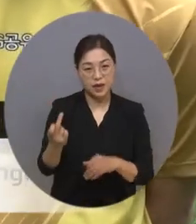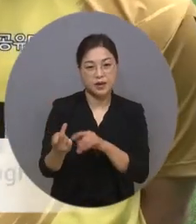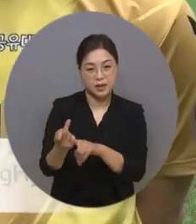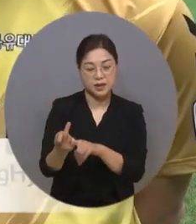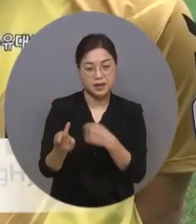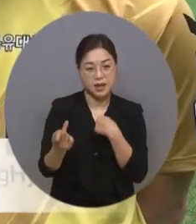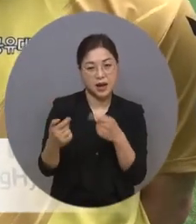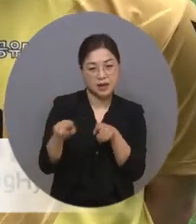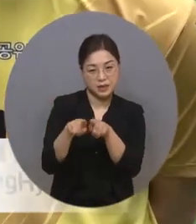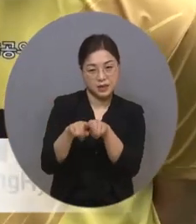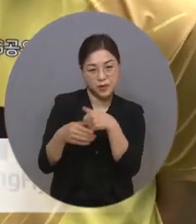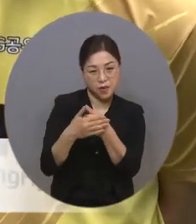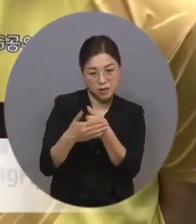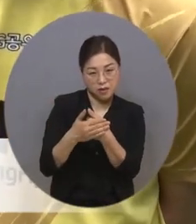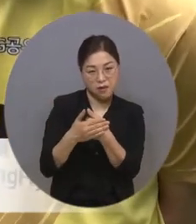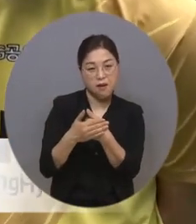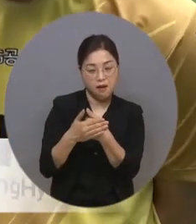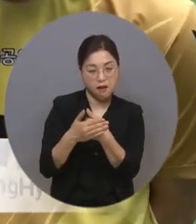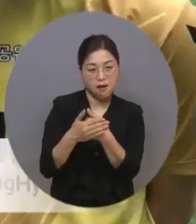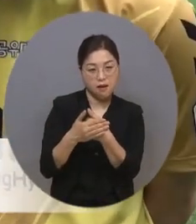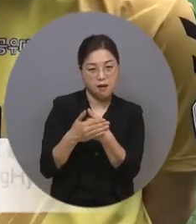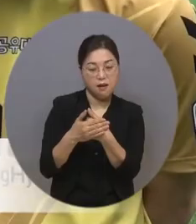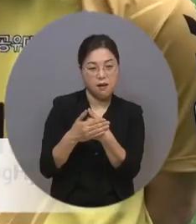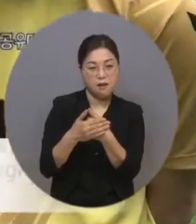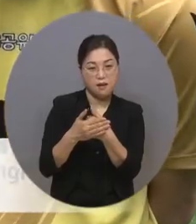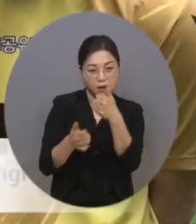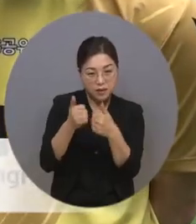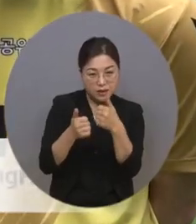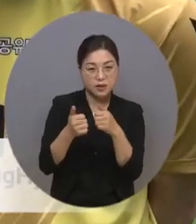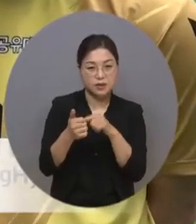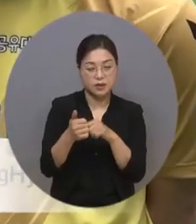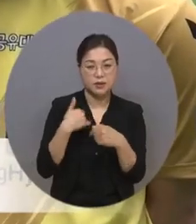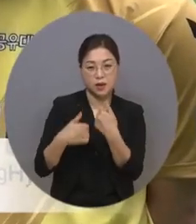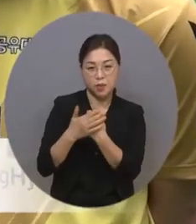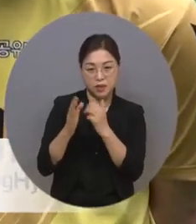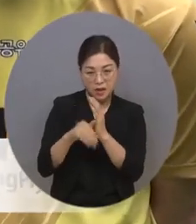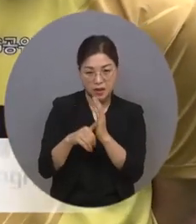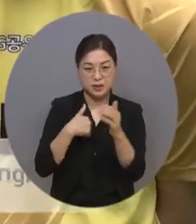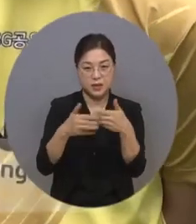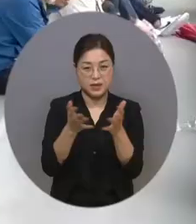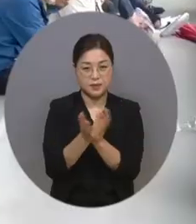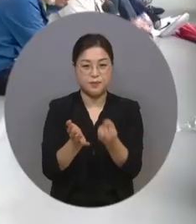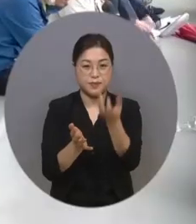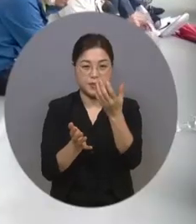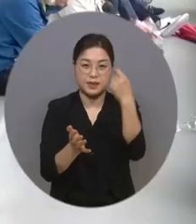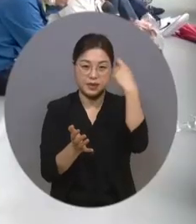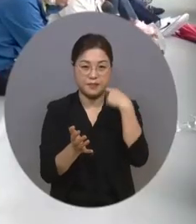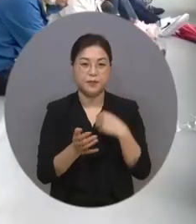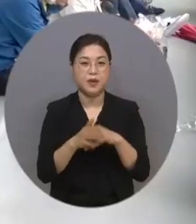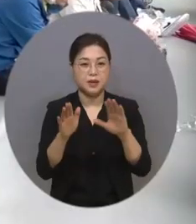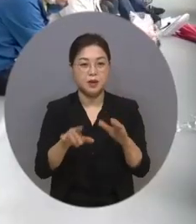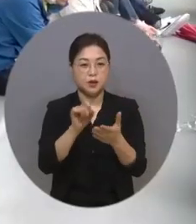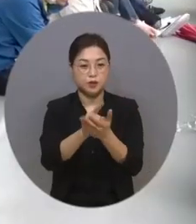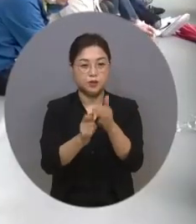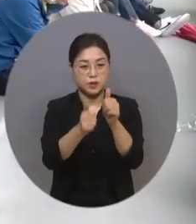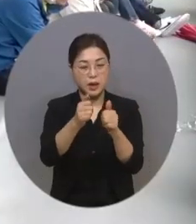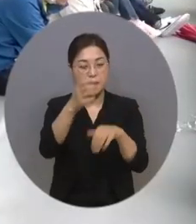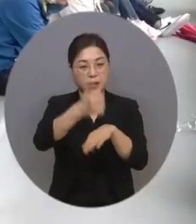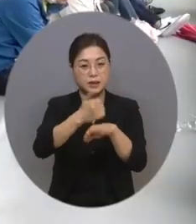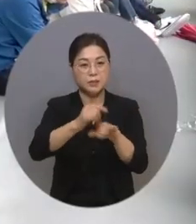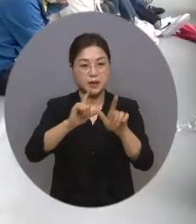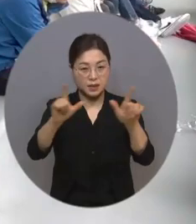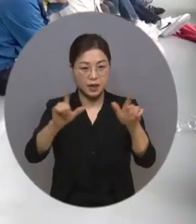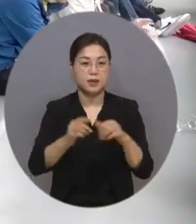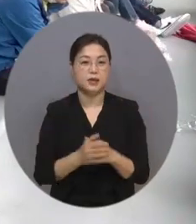경기도 뛸 수 있고 좋았습니다. 그래서 동생 덕분에 내가 볼 때는 저희 팀이 우승한 것 같습니다. 이번 축구대회는 마지막 날인